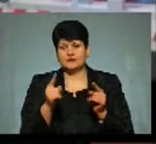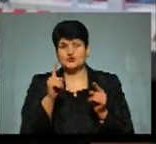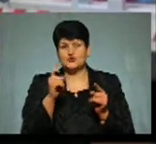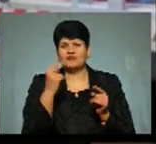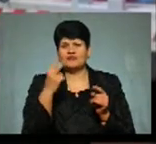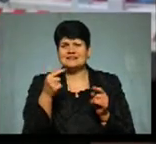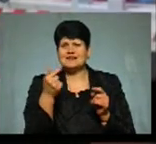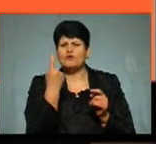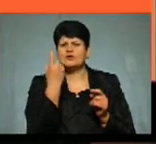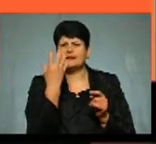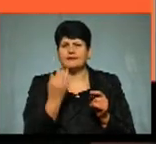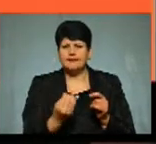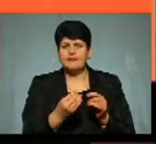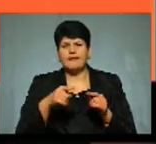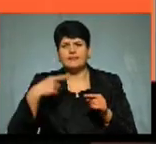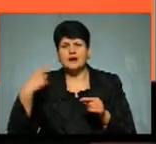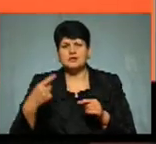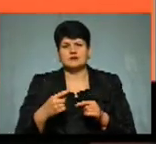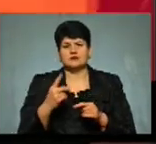надалі 20 гривень на день.